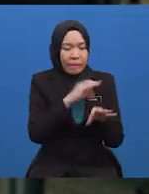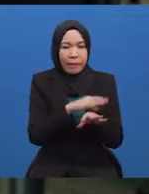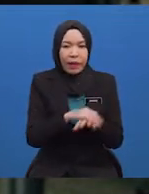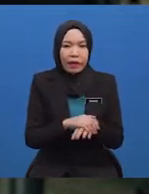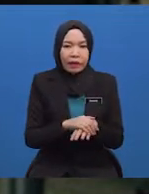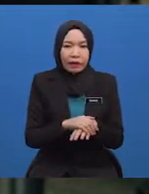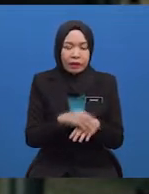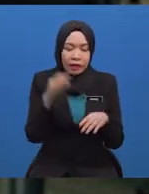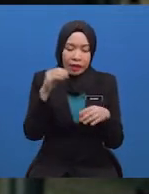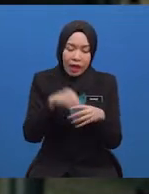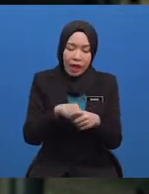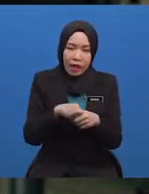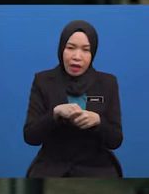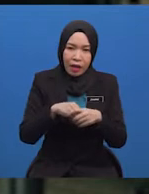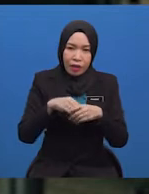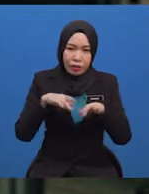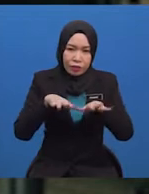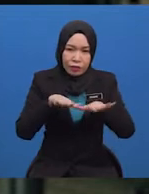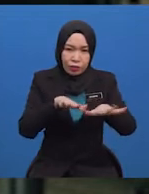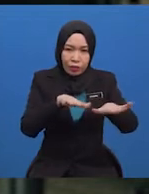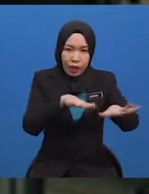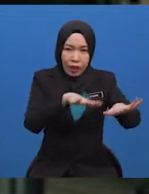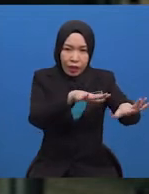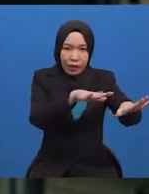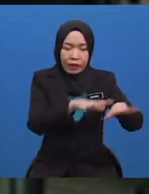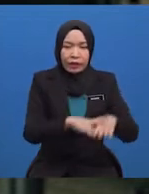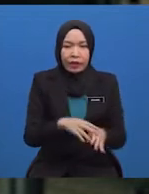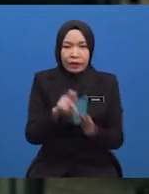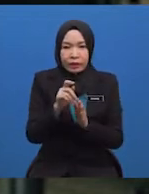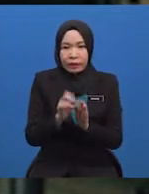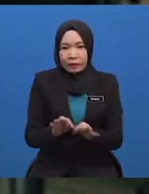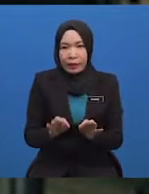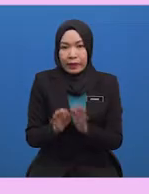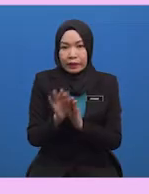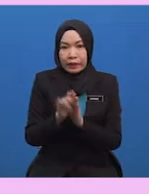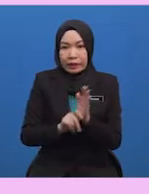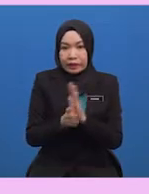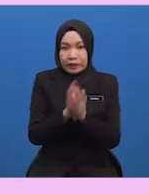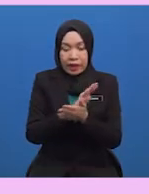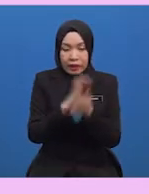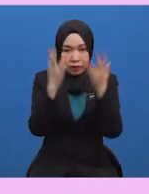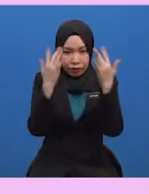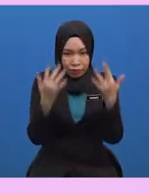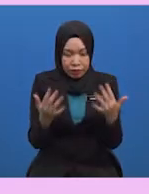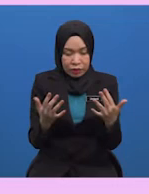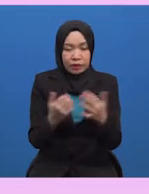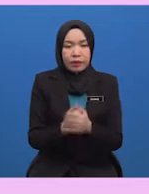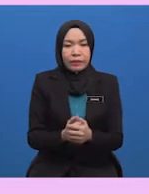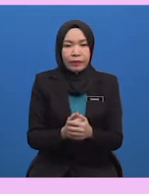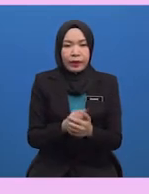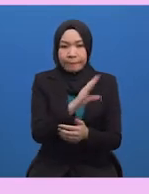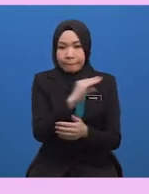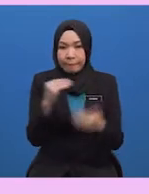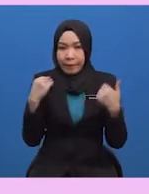dalam alur sungai apabila berlaku kejadian hujan lebat. Ketiga, berlaku